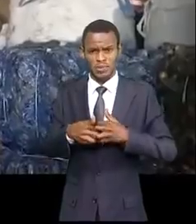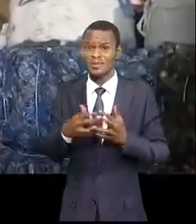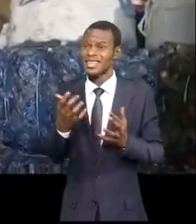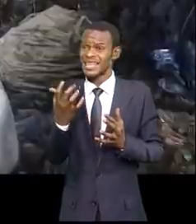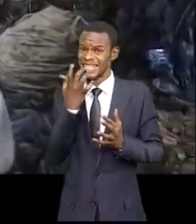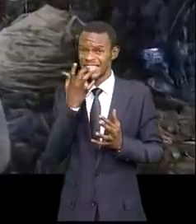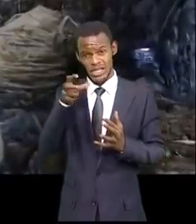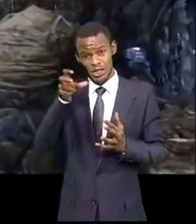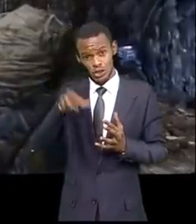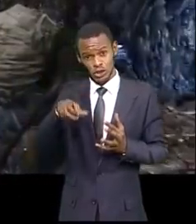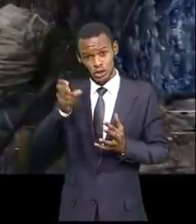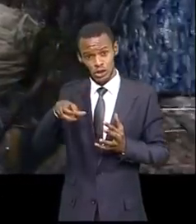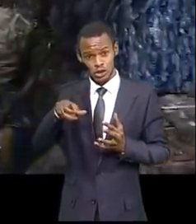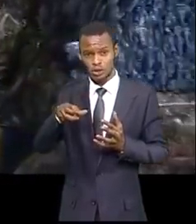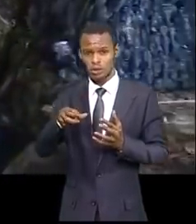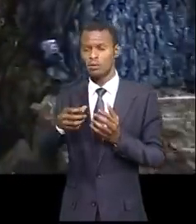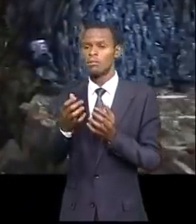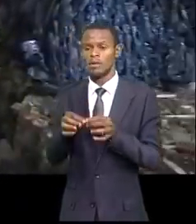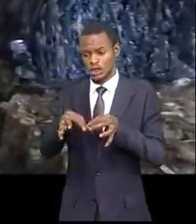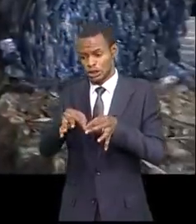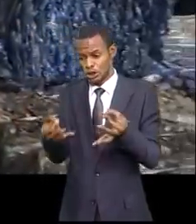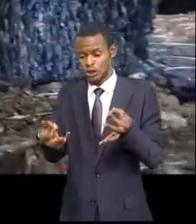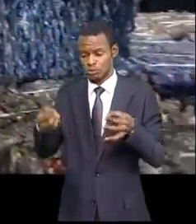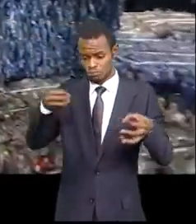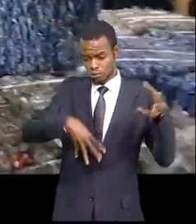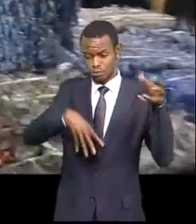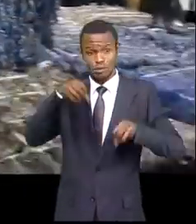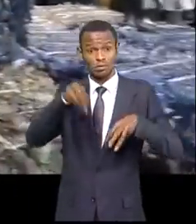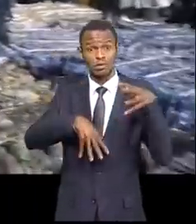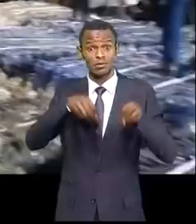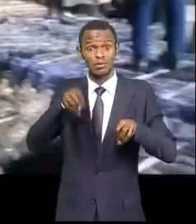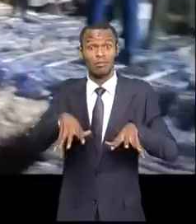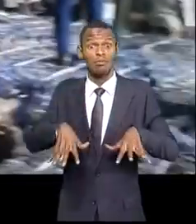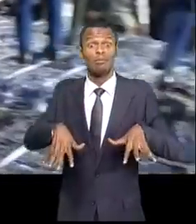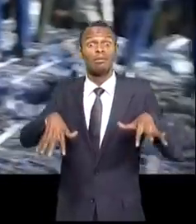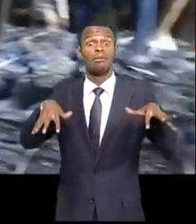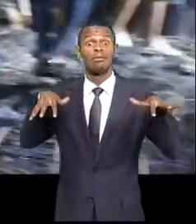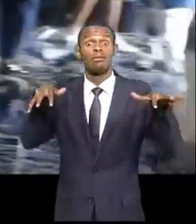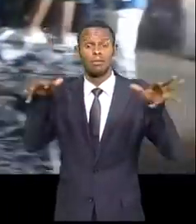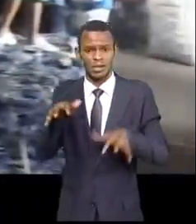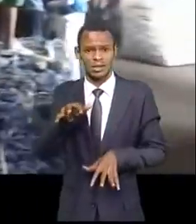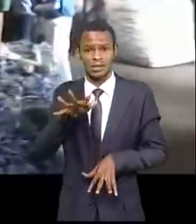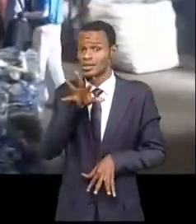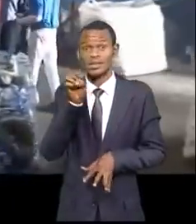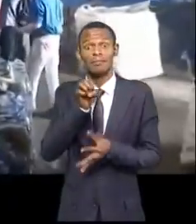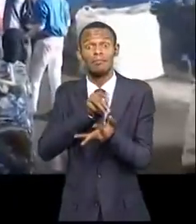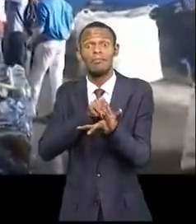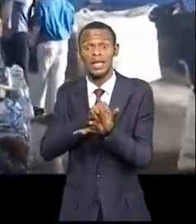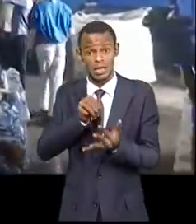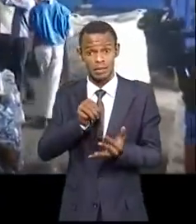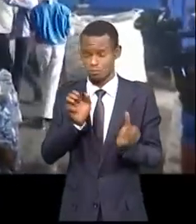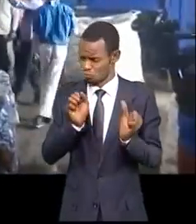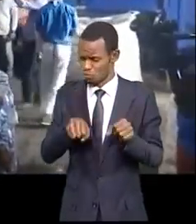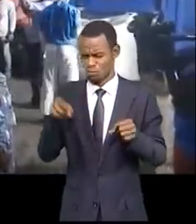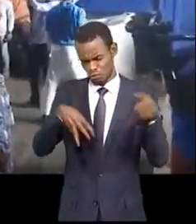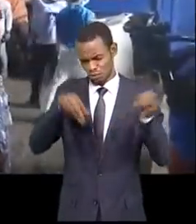capacités et même étonnante entre 10 et 50 mille tonnes par jour ce qui redonne une nouvelle vie à ces